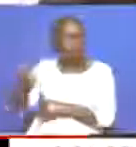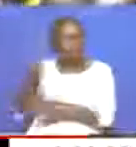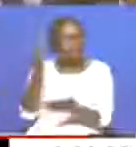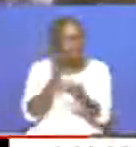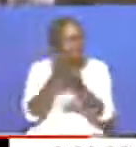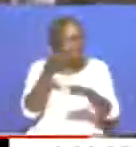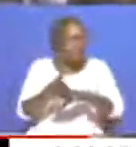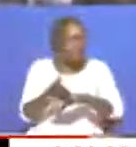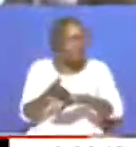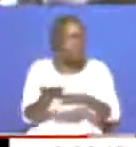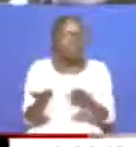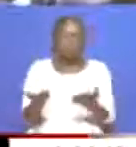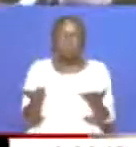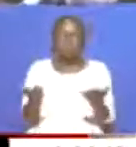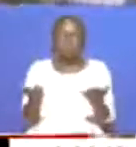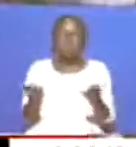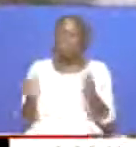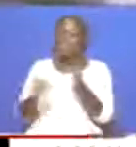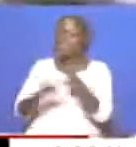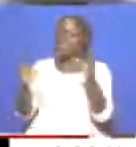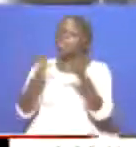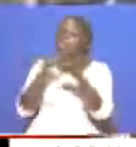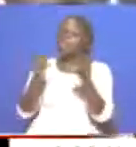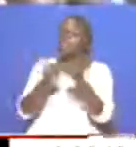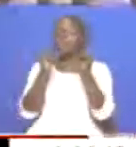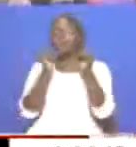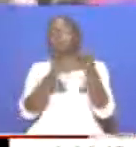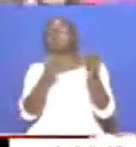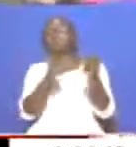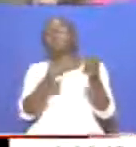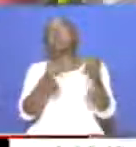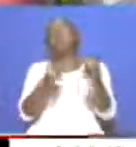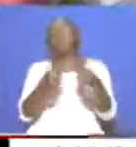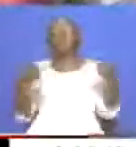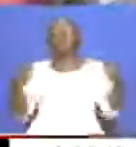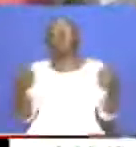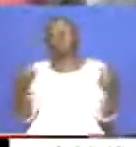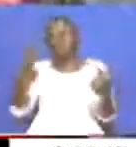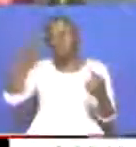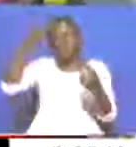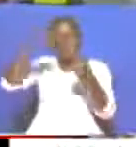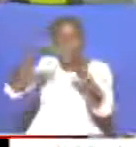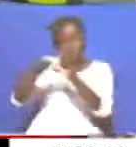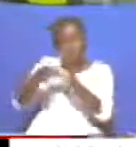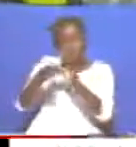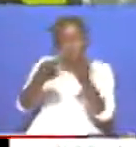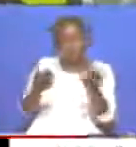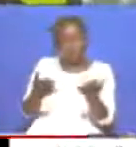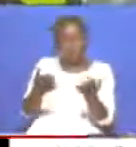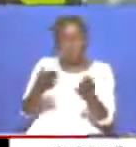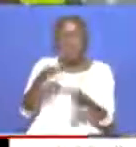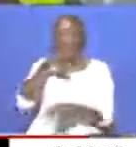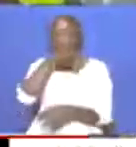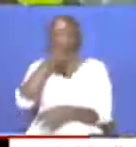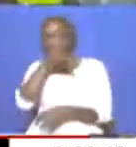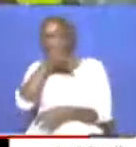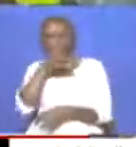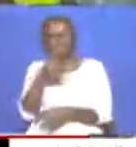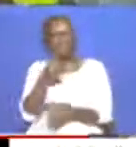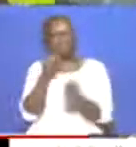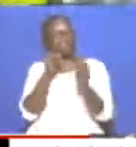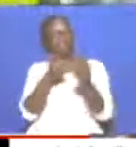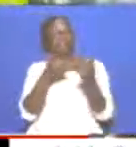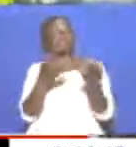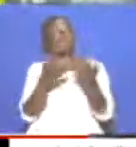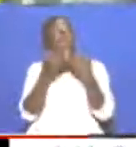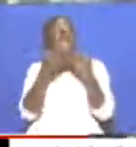kweli? The deputy president lashing out at his arch rival, the Azimio la Umoja Coalition flag bearer Raila Odinga, accusing him of having nothing